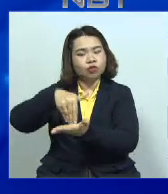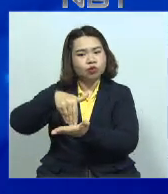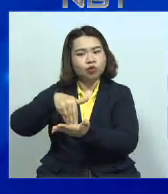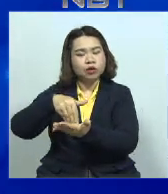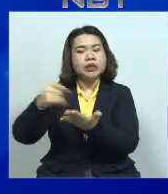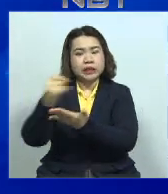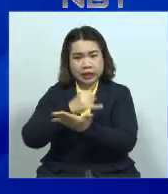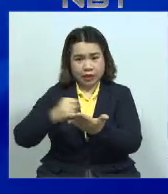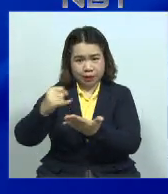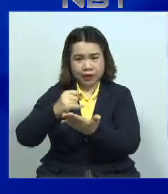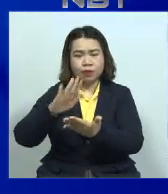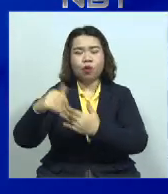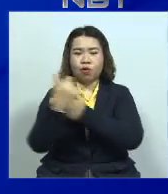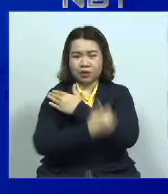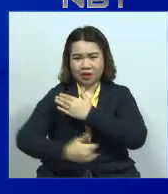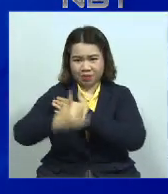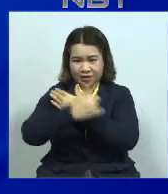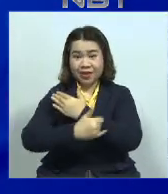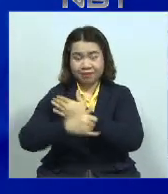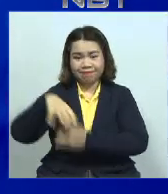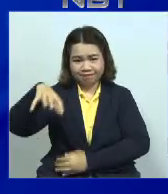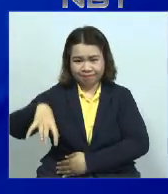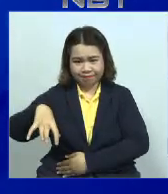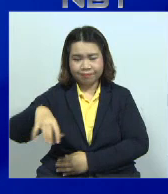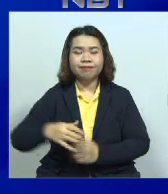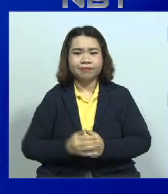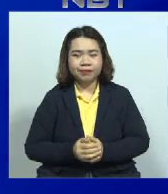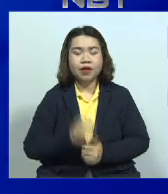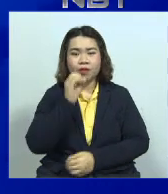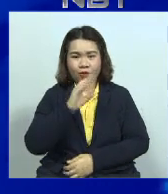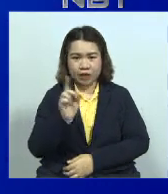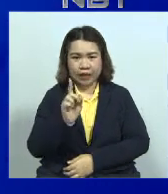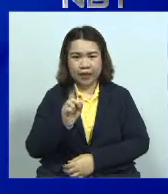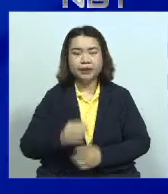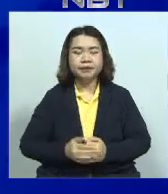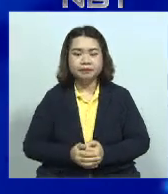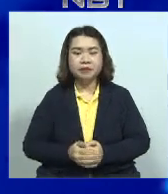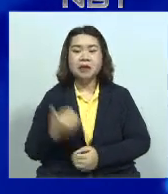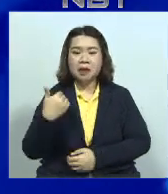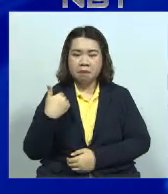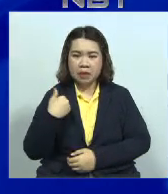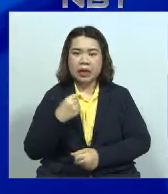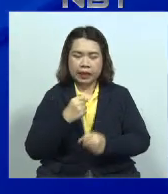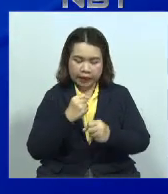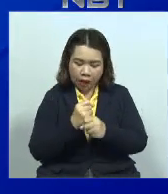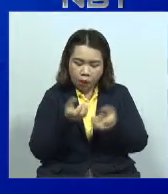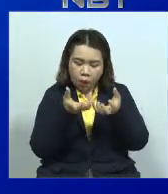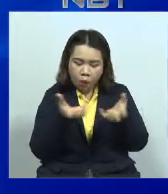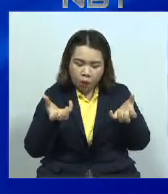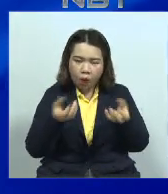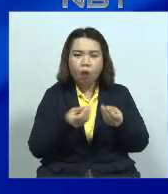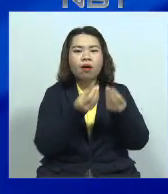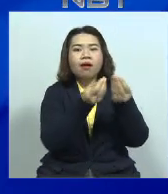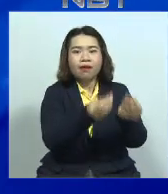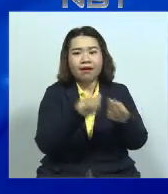ชีพระหว่างประเทศองค์การมหาชนหรือศักดิ์สิทธิ์บอกว่าได้คัดสรรให้เป็นของขวัญเพื่อมอบแก่ผู้น